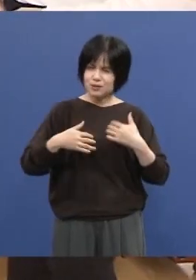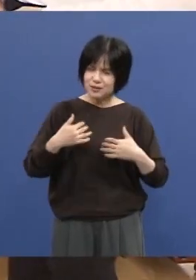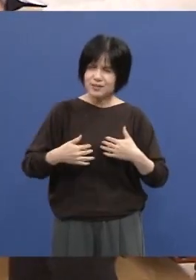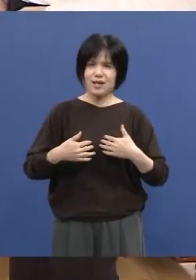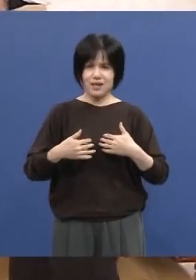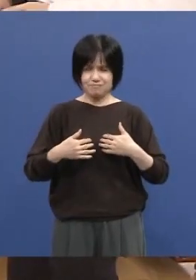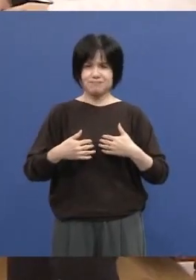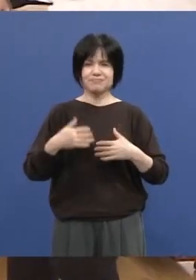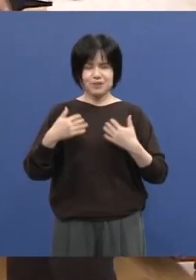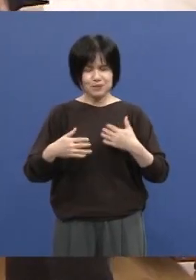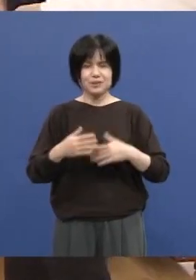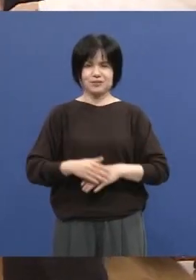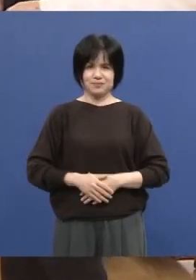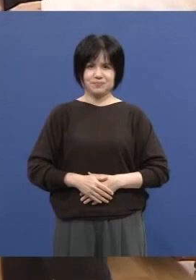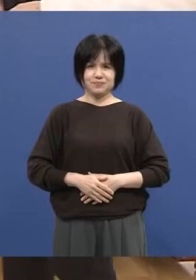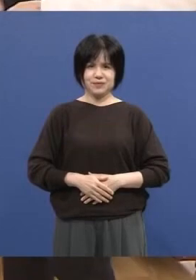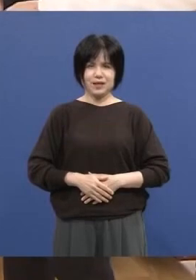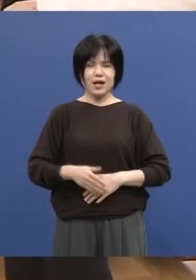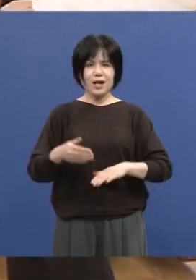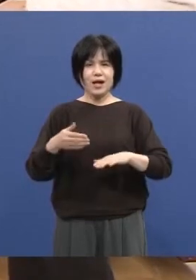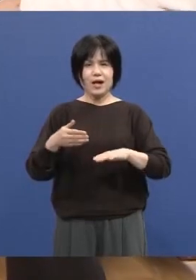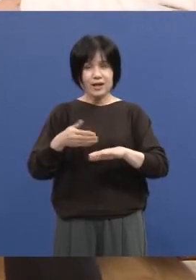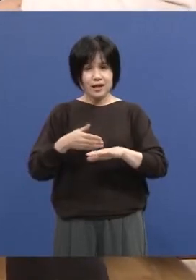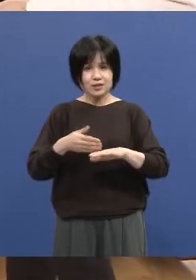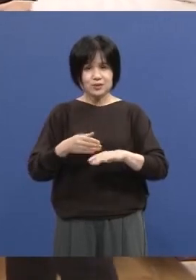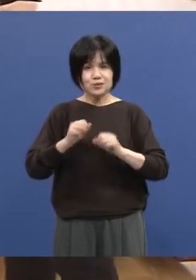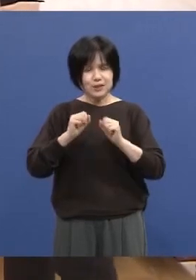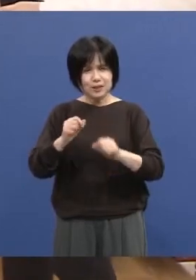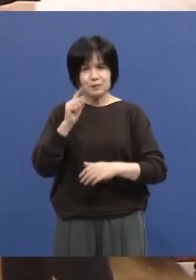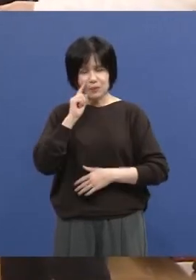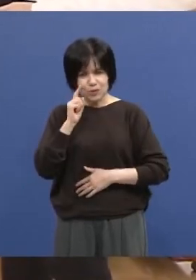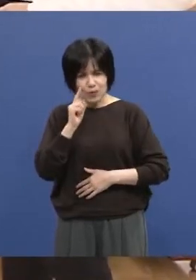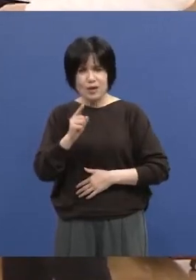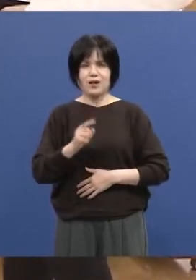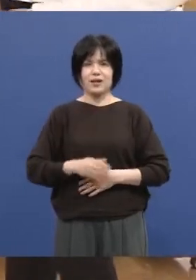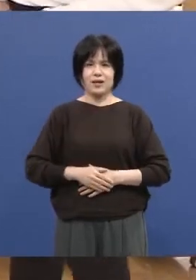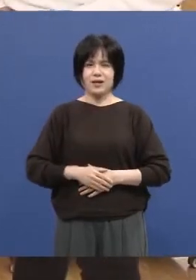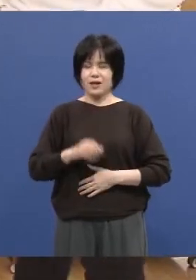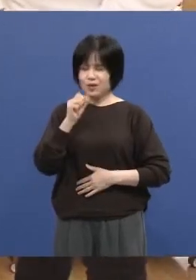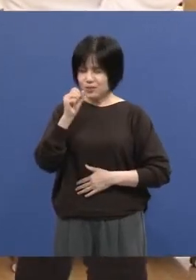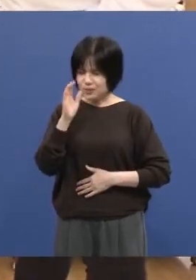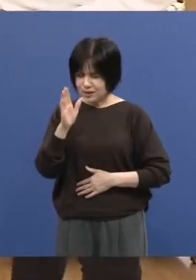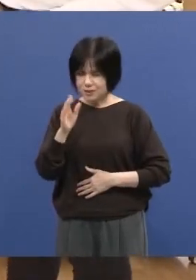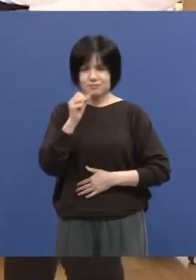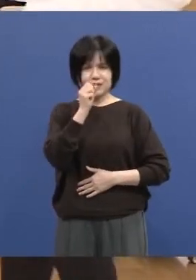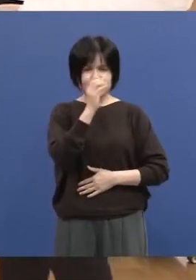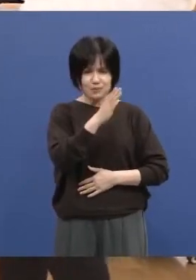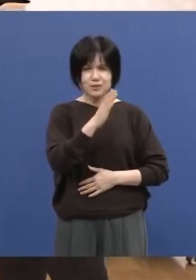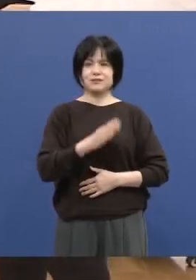ごい楽しみです。それでは早速練習をしてみましょうか。 ましょう。 お願いします。 はい、よろしくお願いします。